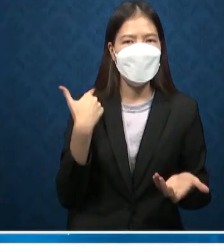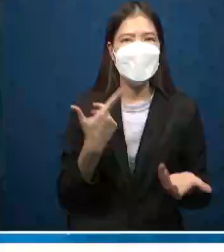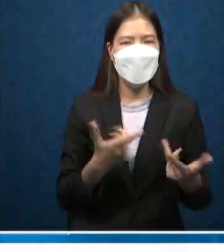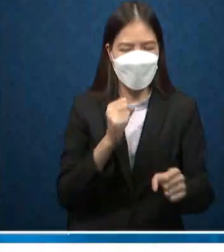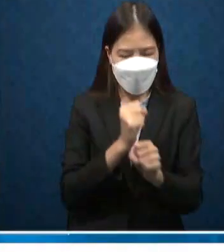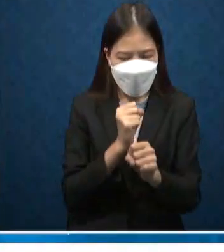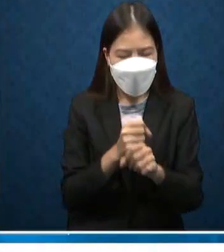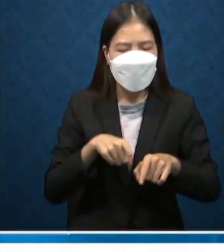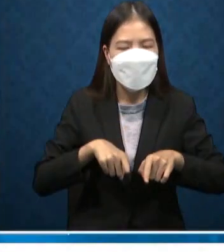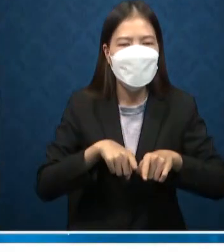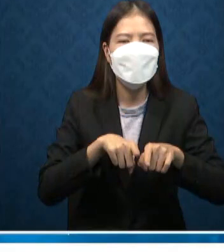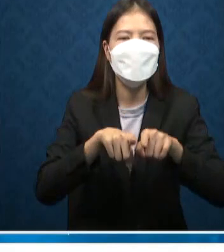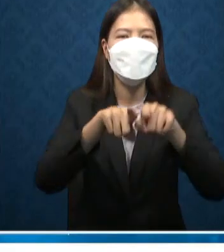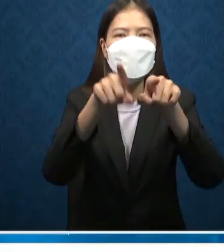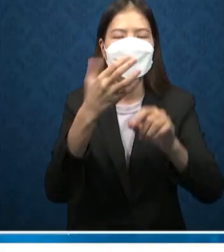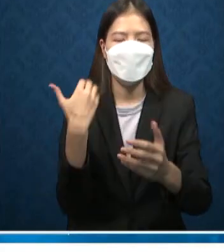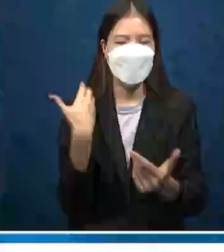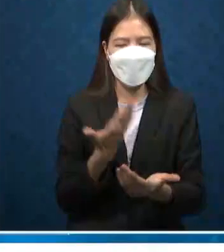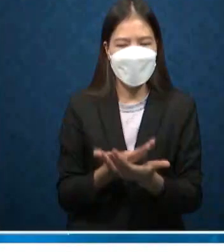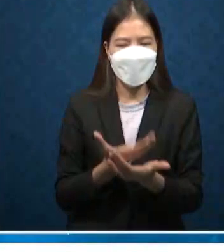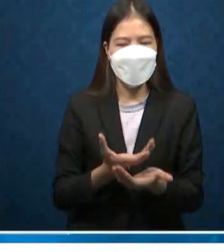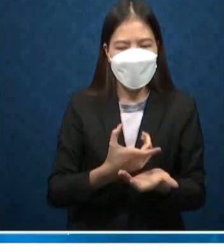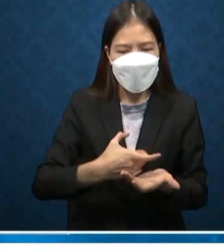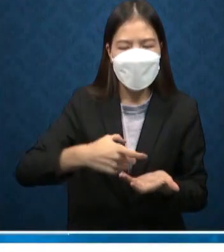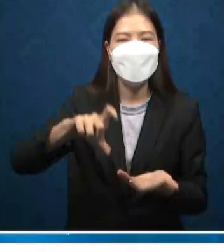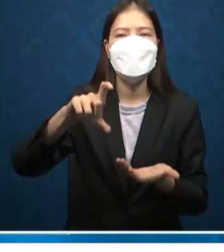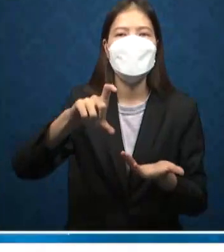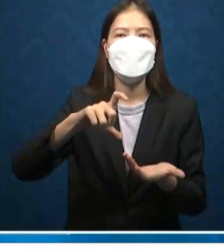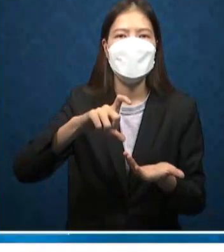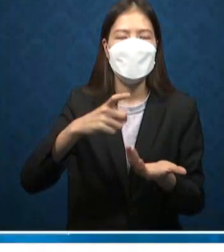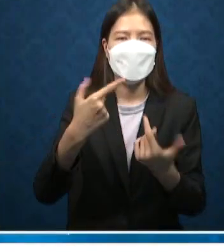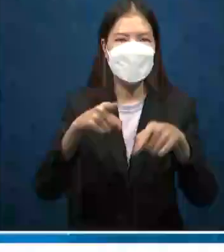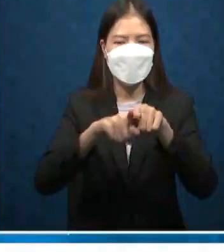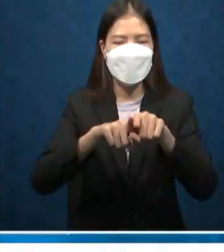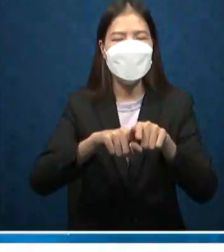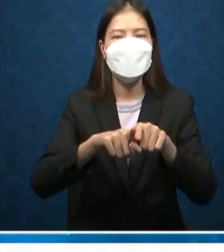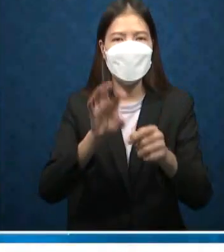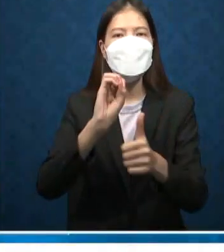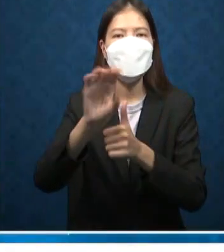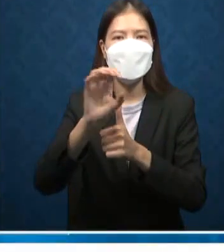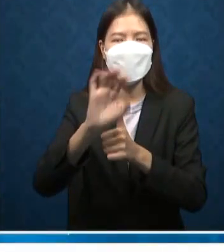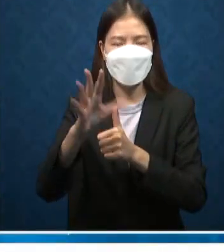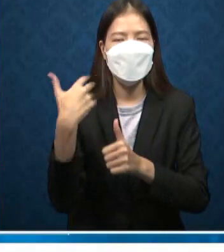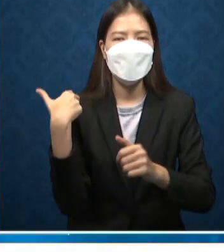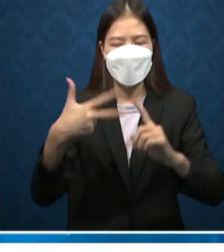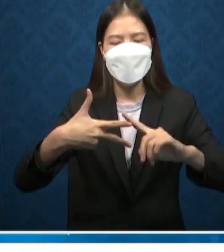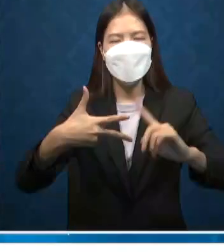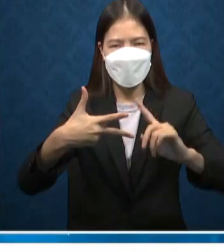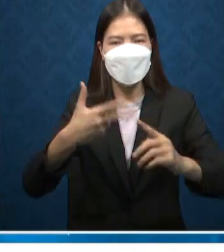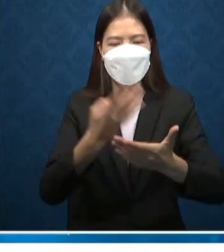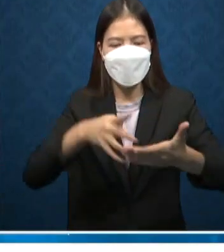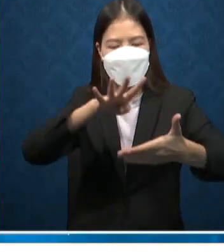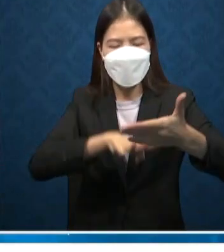กันก็จะต้องมีการส่งงบประมาณส่งคืนนะครับจึงมีข้อเสนอแนะในเรื่องนี้ก็คือในการจัดทำแผนงานประจ